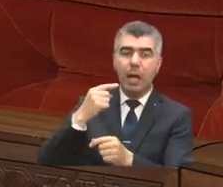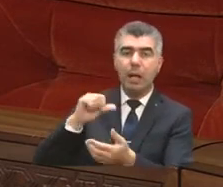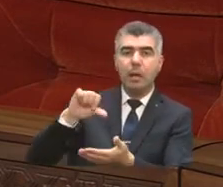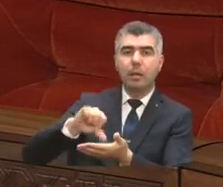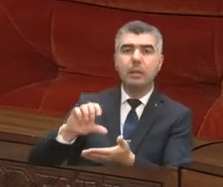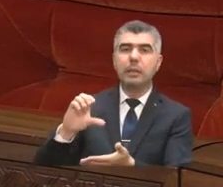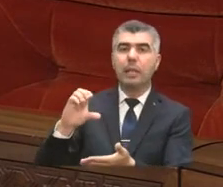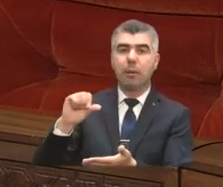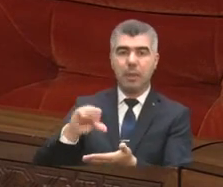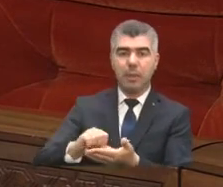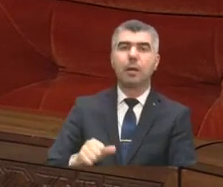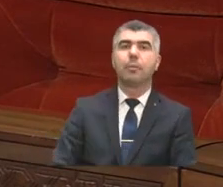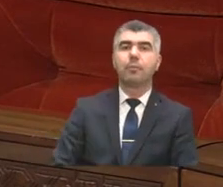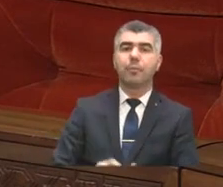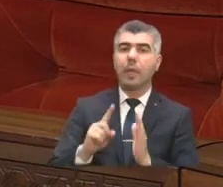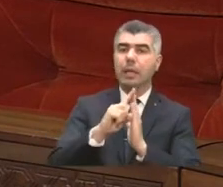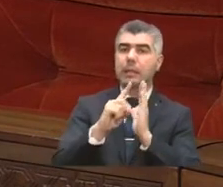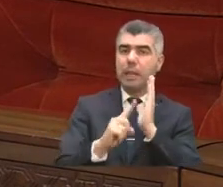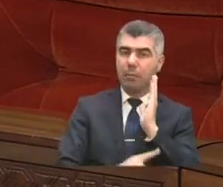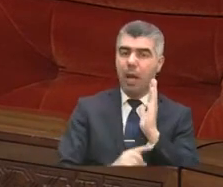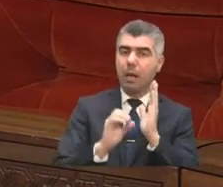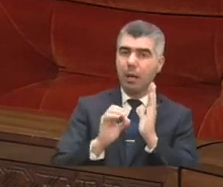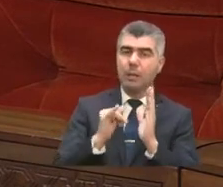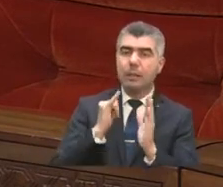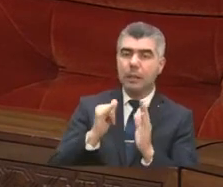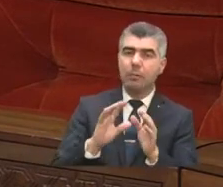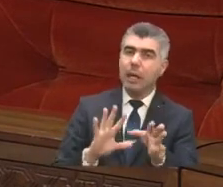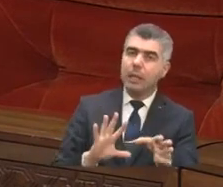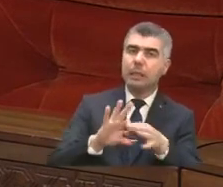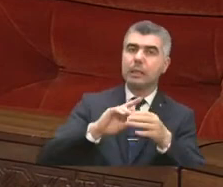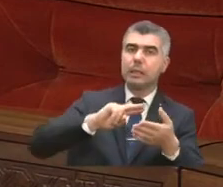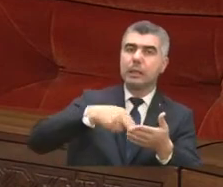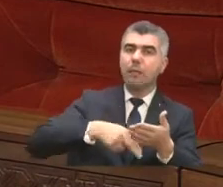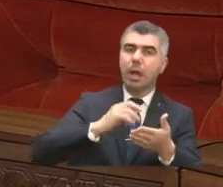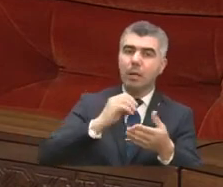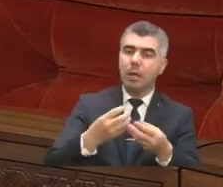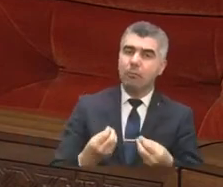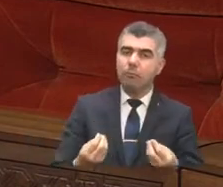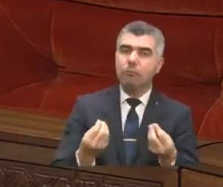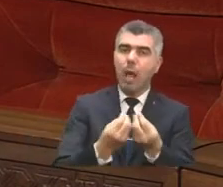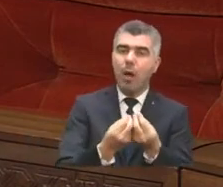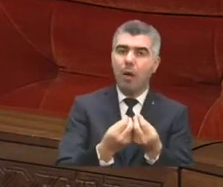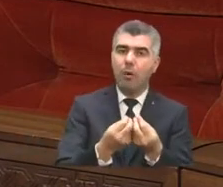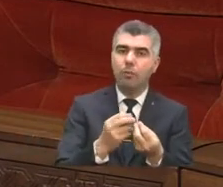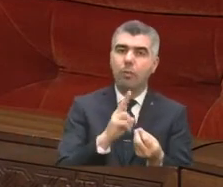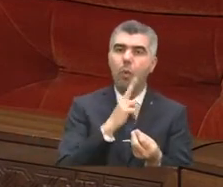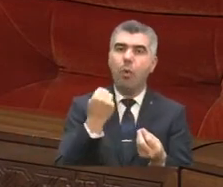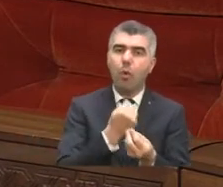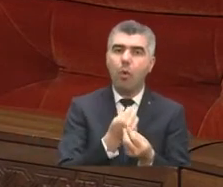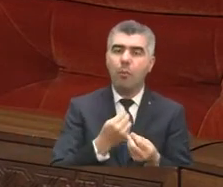البيضاء أسبوعيا في إطار اتفاقية الشراكة اللي كاينة ما بين الدولة ومجلس الجهة المعني.